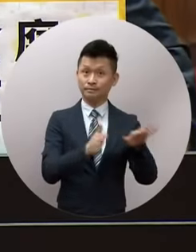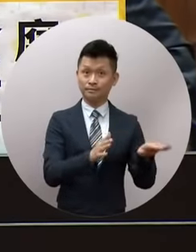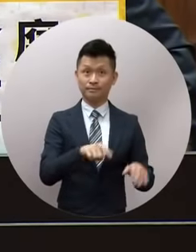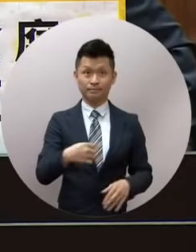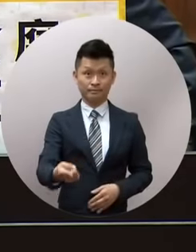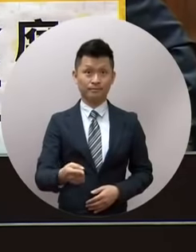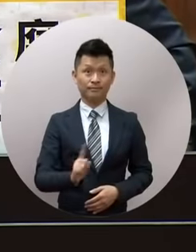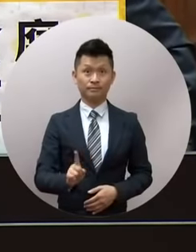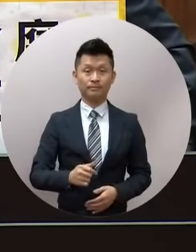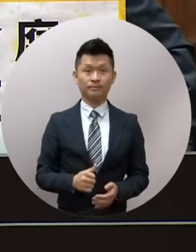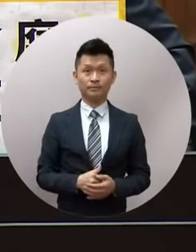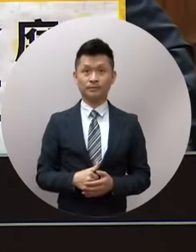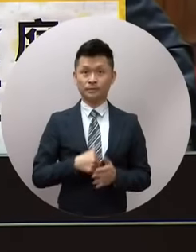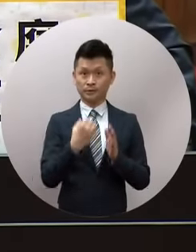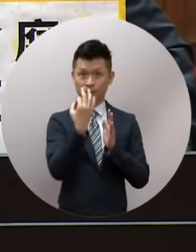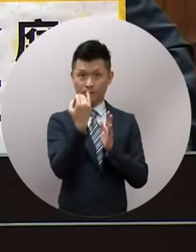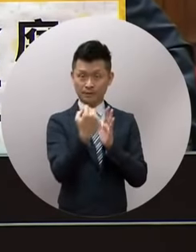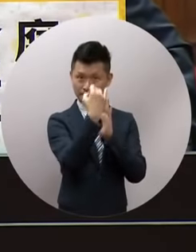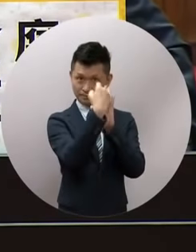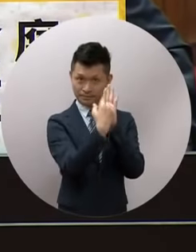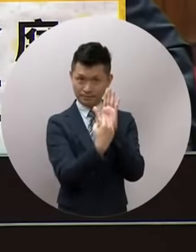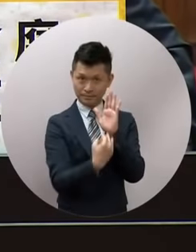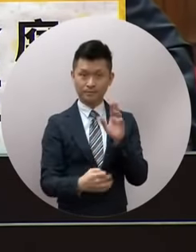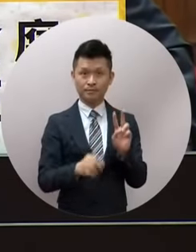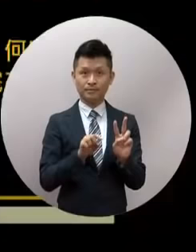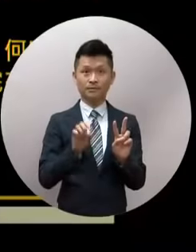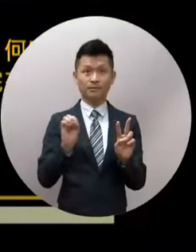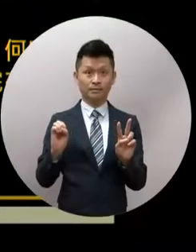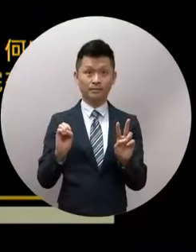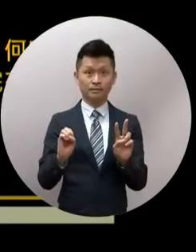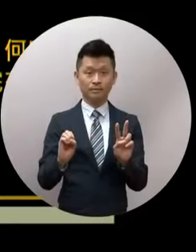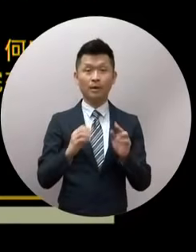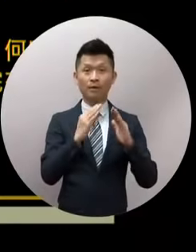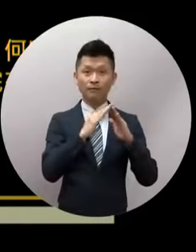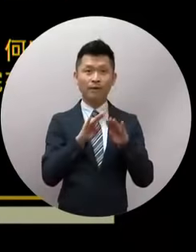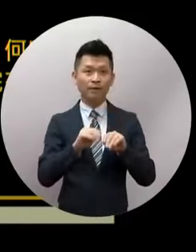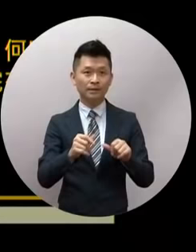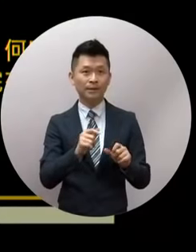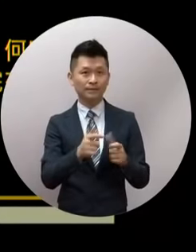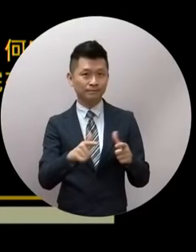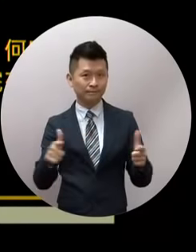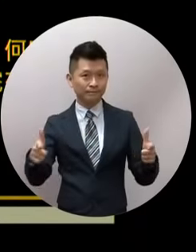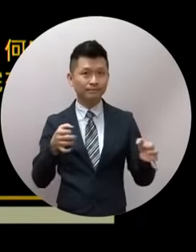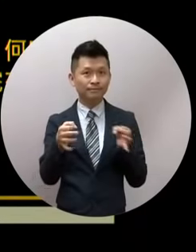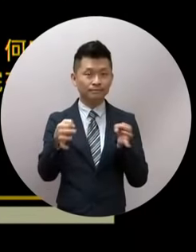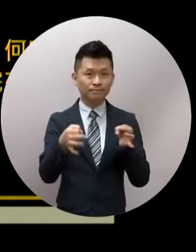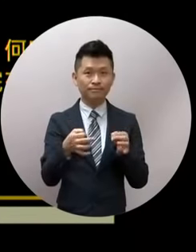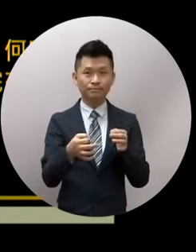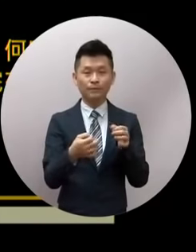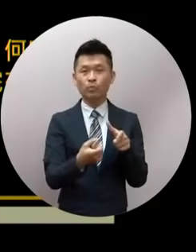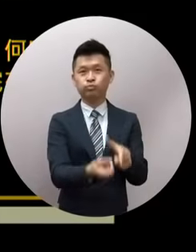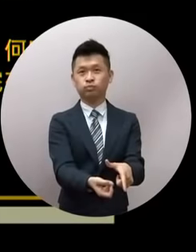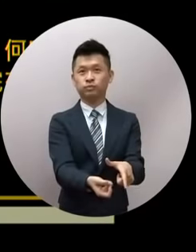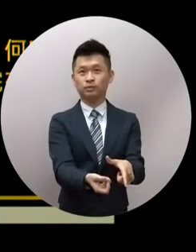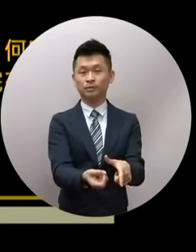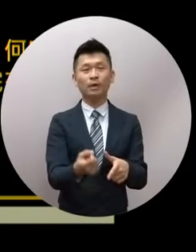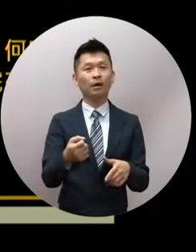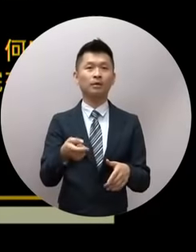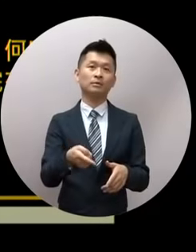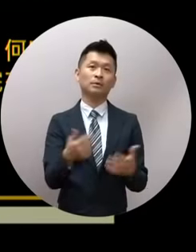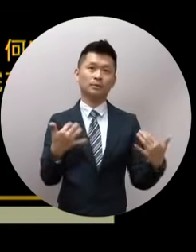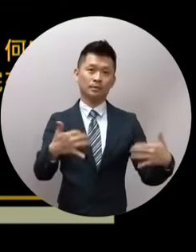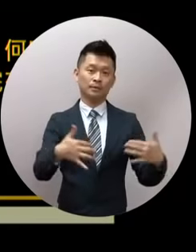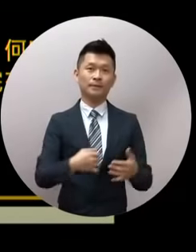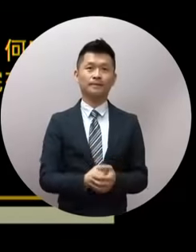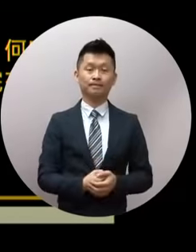这个实价登录2.0的问题，就是这个叫做不动产交易的透明化啦，哈，居住正业。问题，赶快